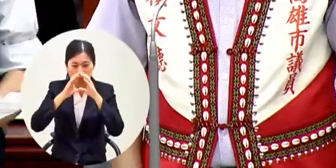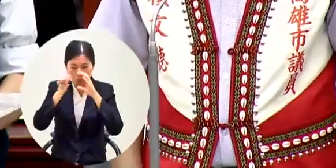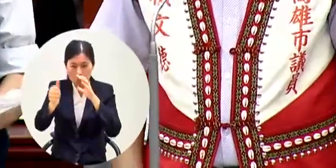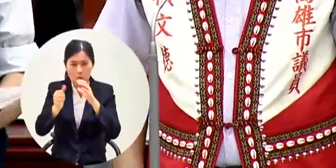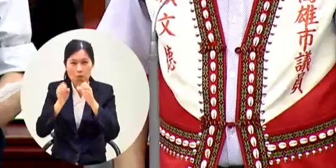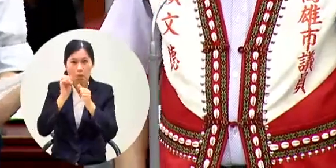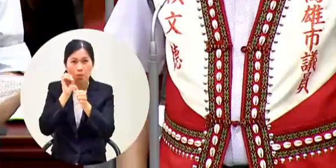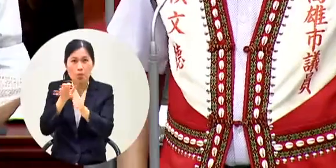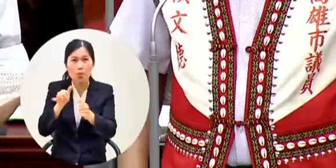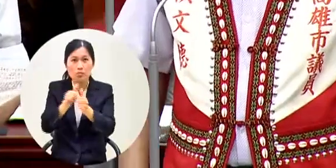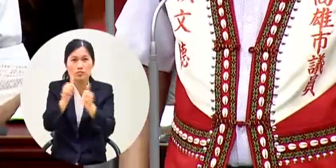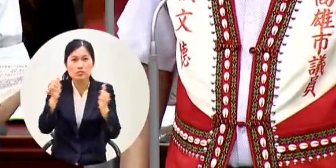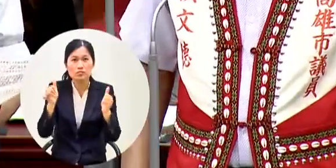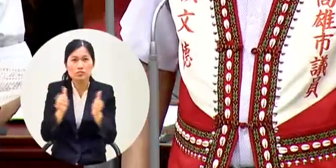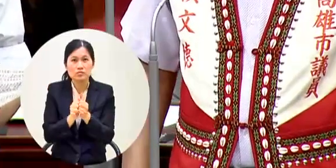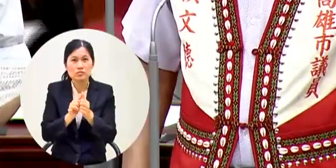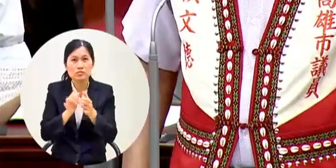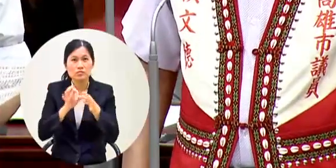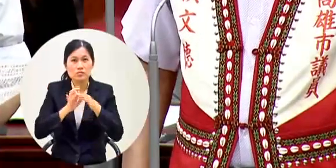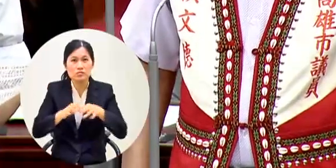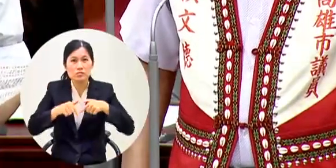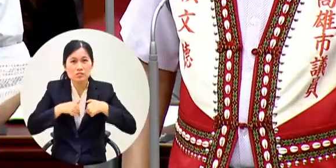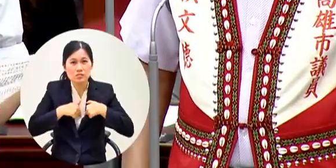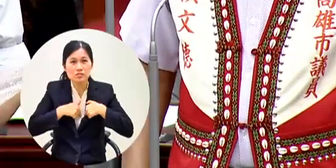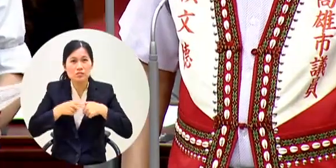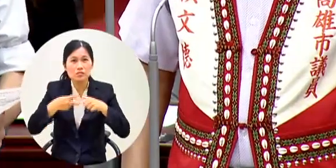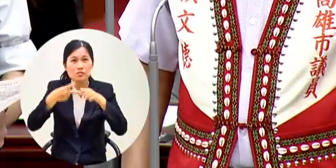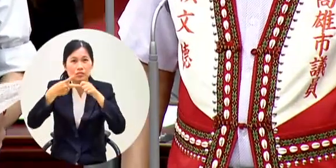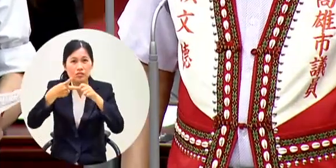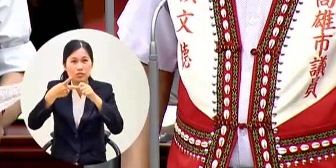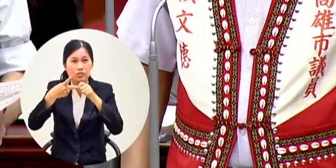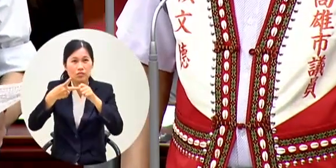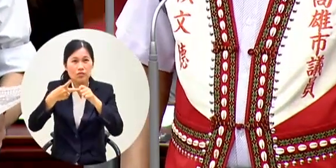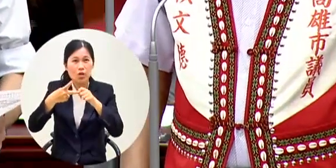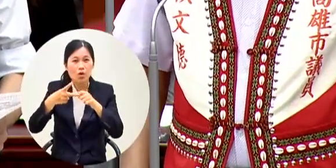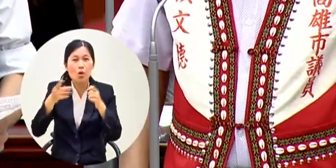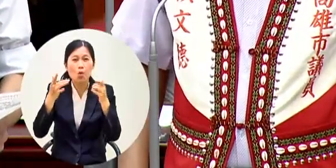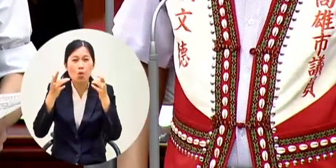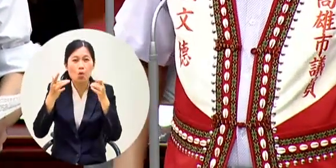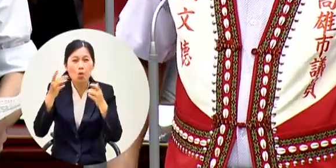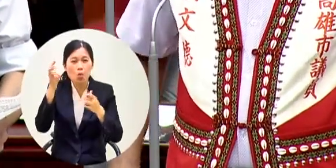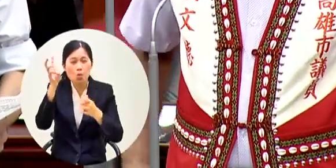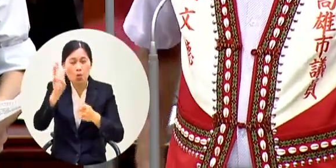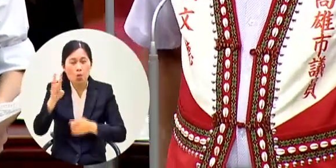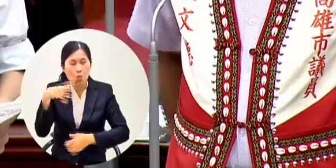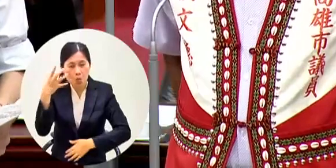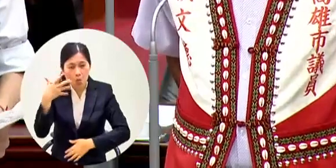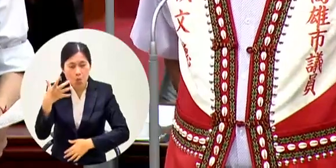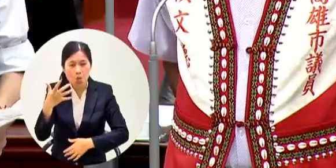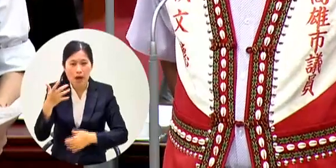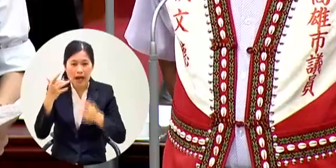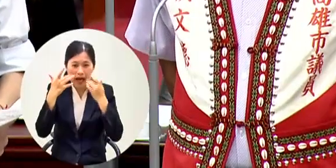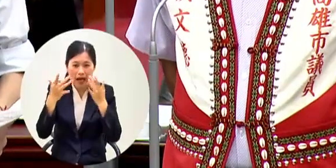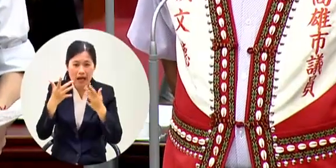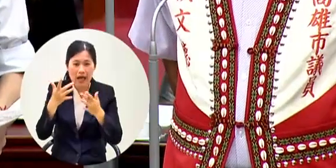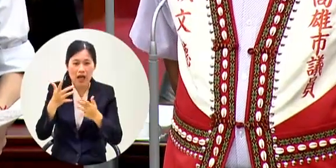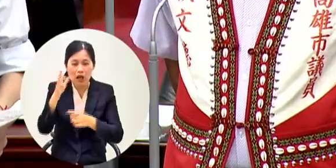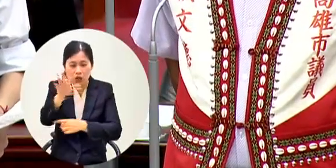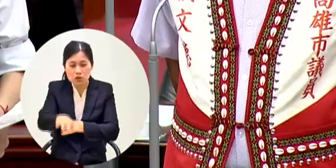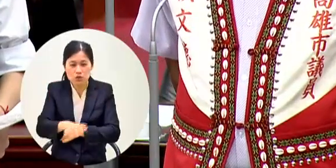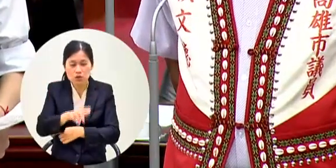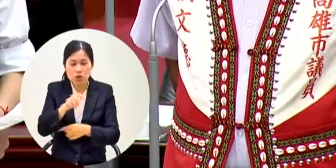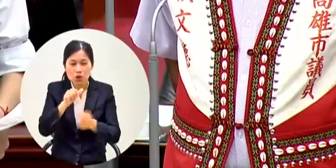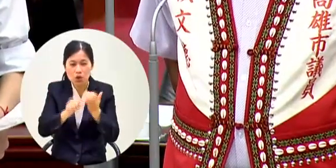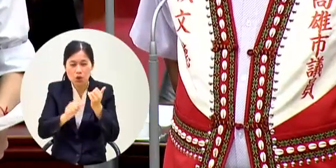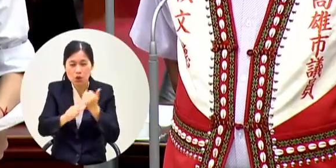是第一点。也请赖议员能够回去转达您的族人，我相信你对你的族人是非常关切的。第